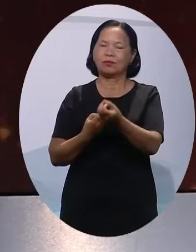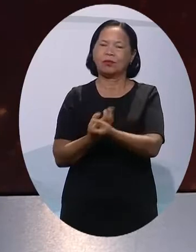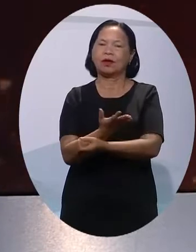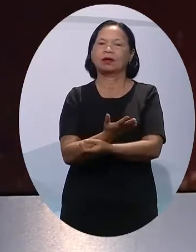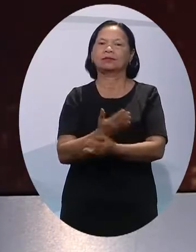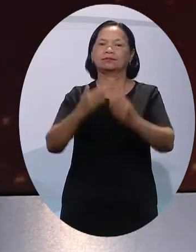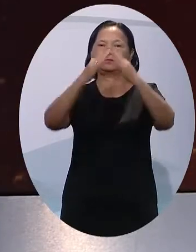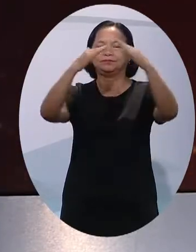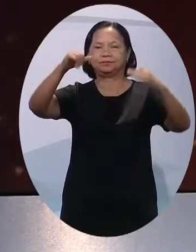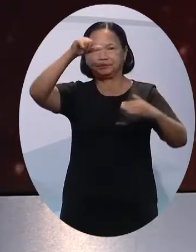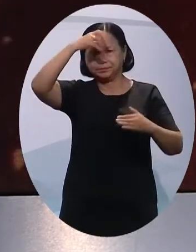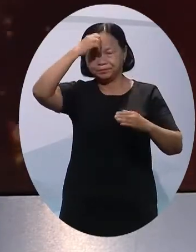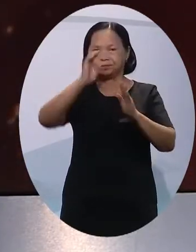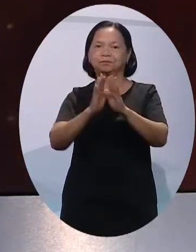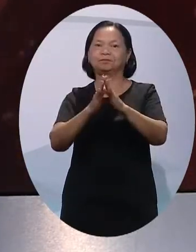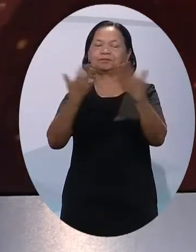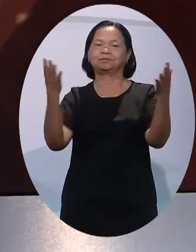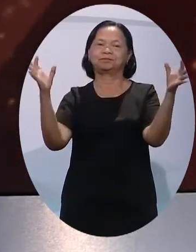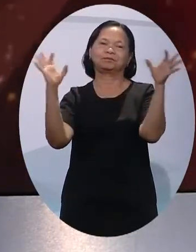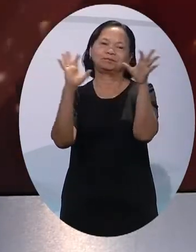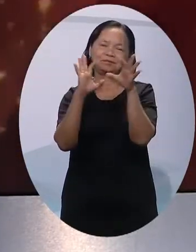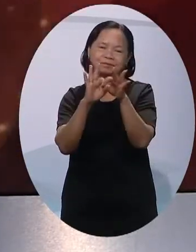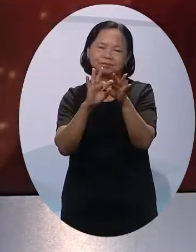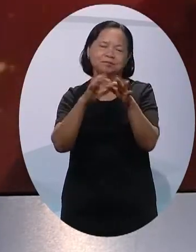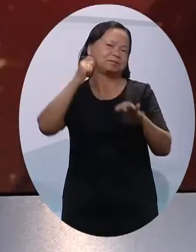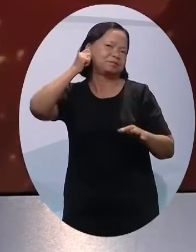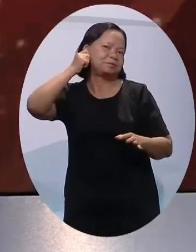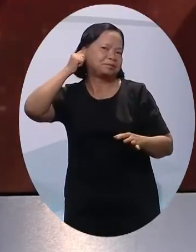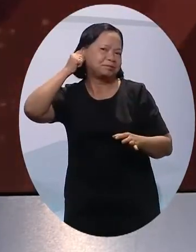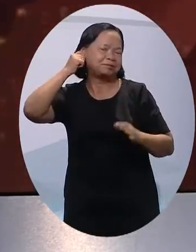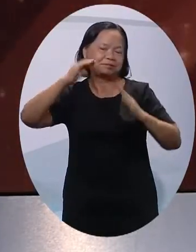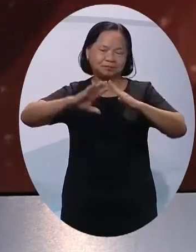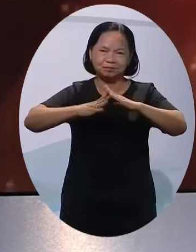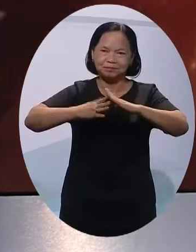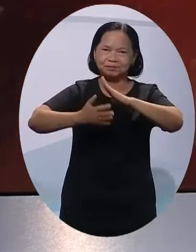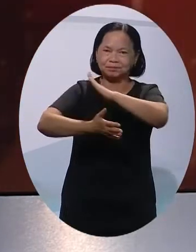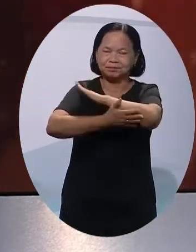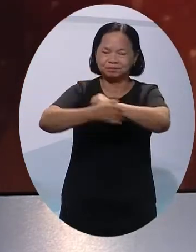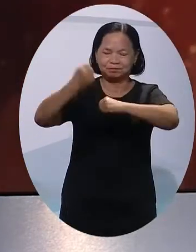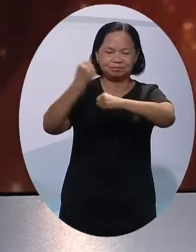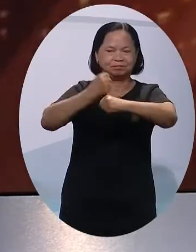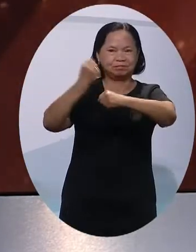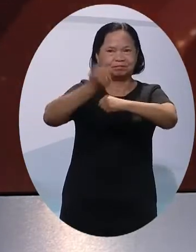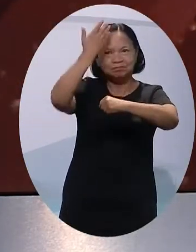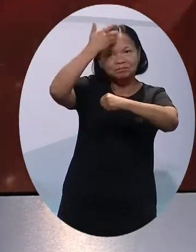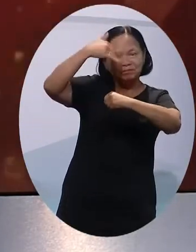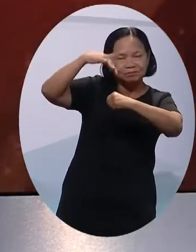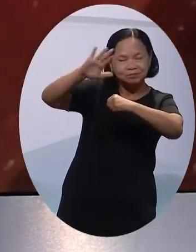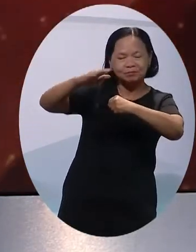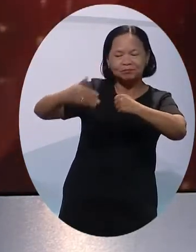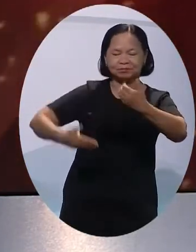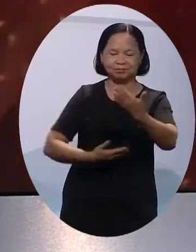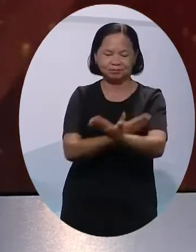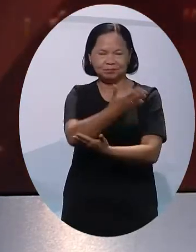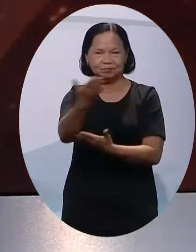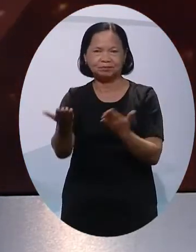Đại học Mở Thành phố Hồ Chí Minh phối hợp cùng Hội Nữ Doanh nhân Thành phố và Hội đồng Tư vấn Hỗ trợ Khởi nghiệp Quốc gia phía Nam đã tổ chức hội thảo giới